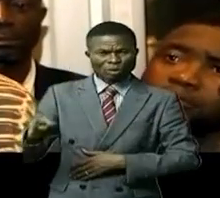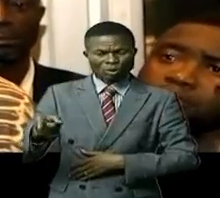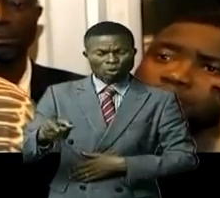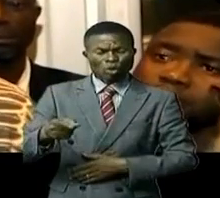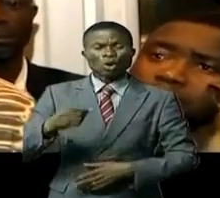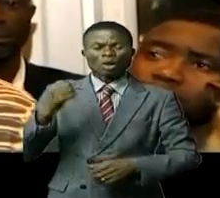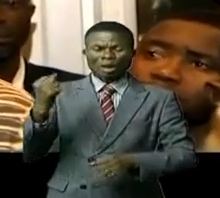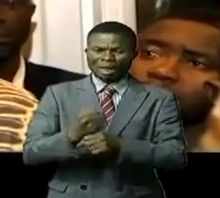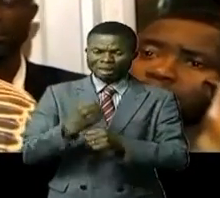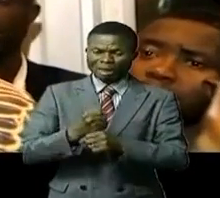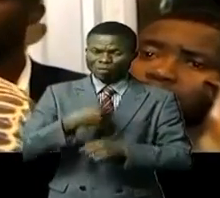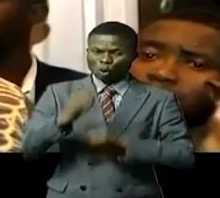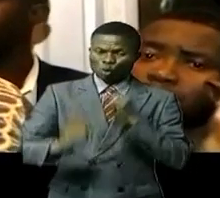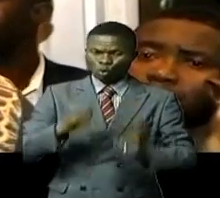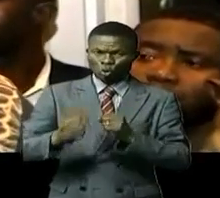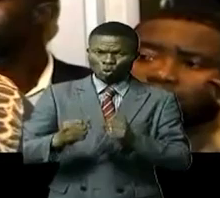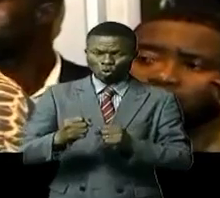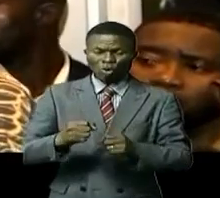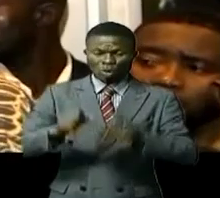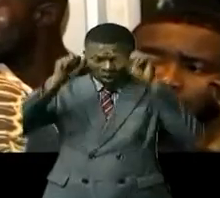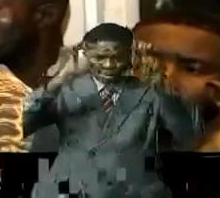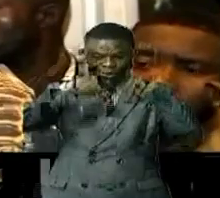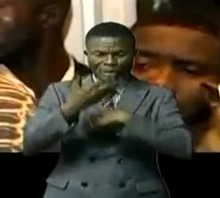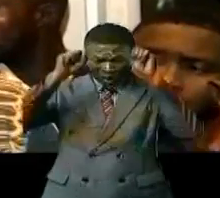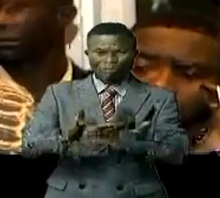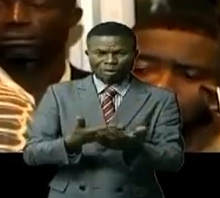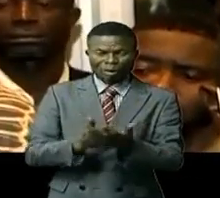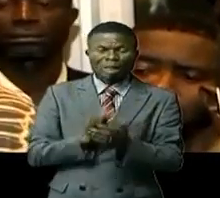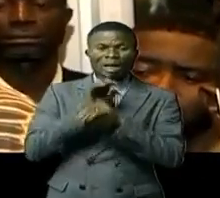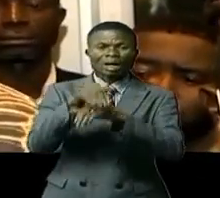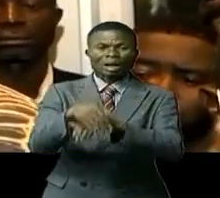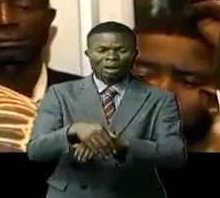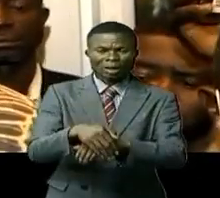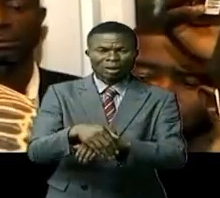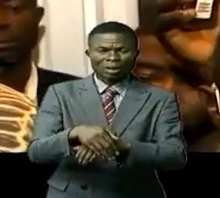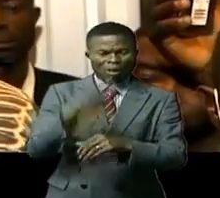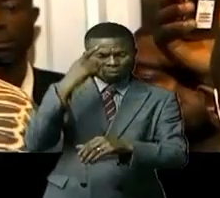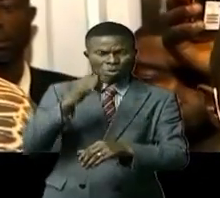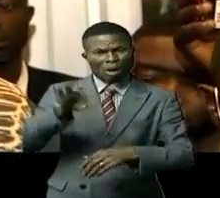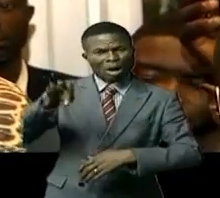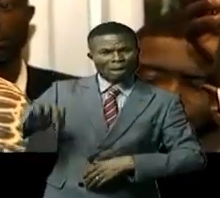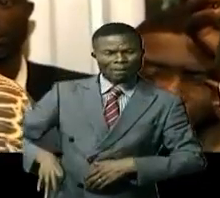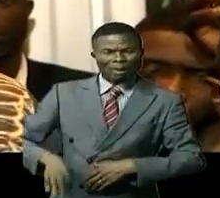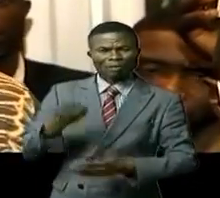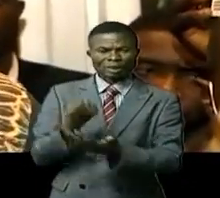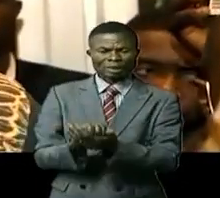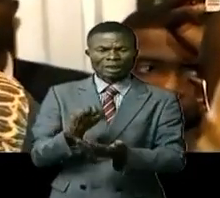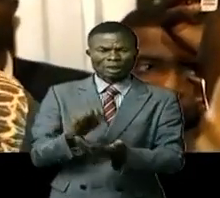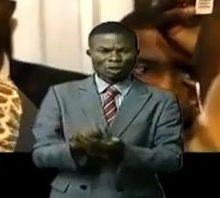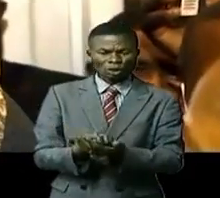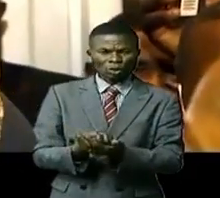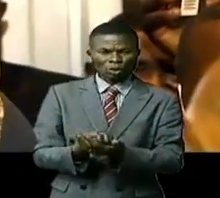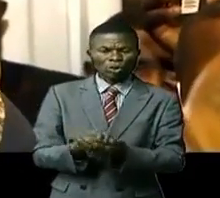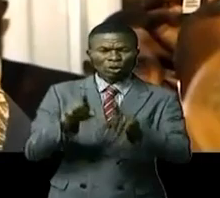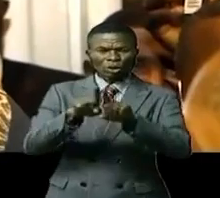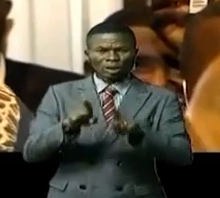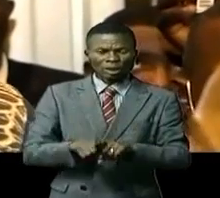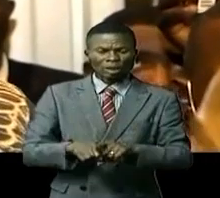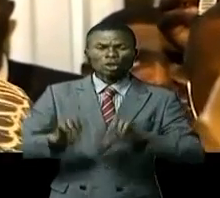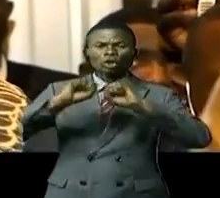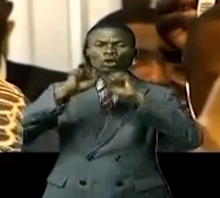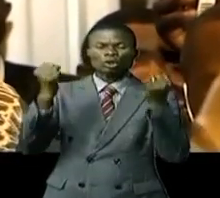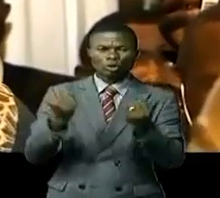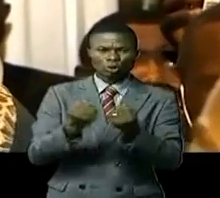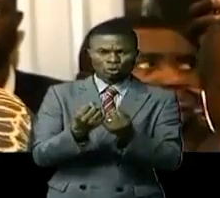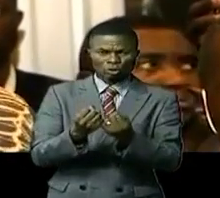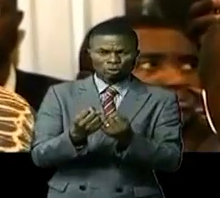efforts qu'entreprend notre chef d'État, son engagement en faveur de l'économie, du social également